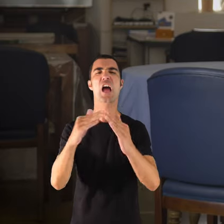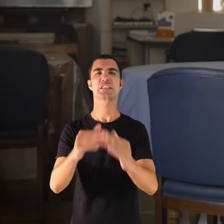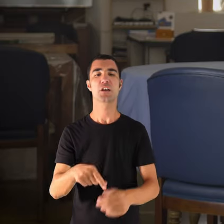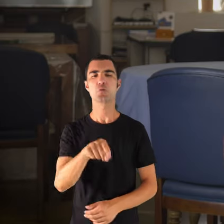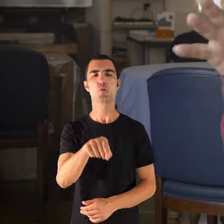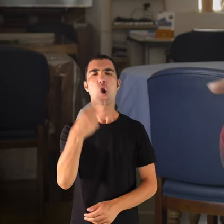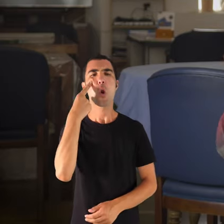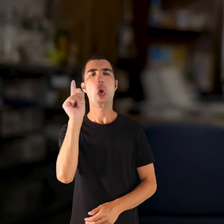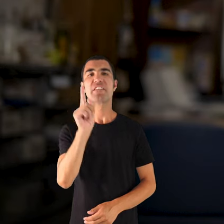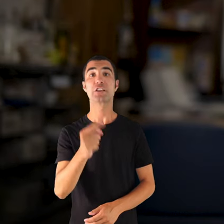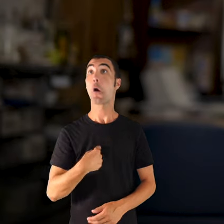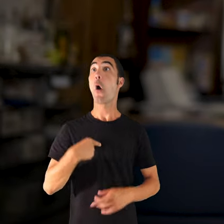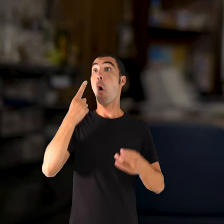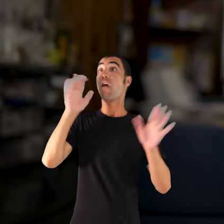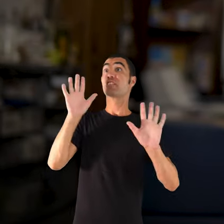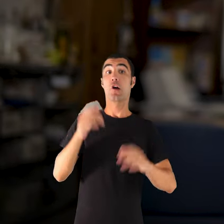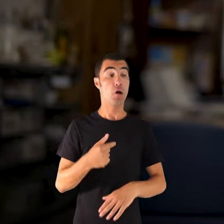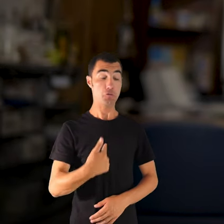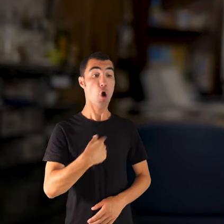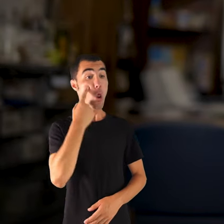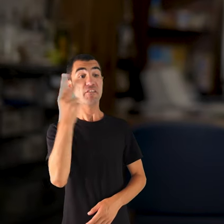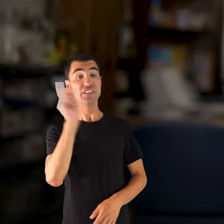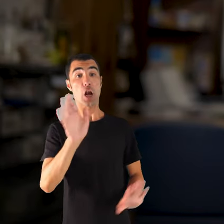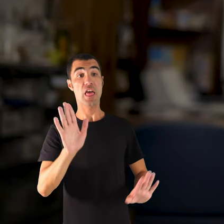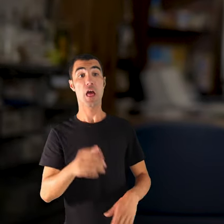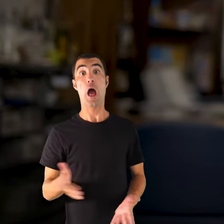res, no, nosaltres tampoc. El guapo era que tu cobraves un dobbés